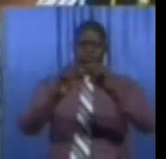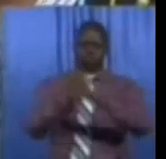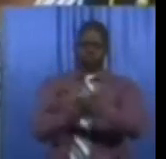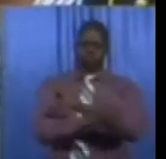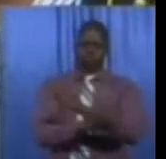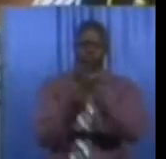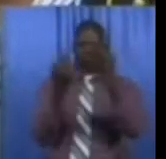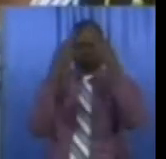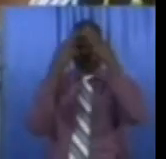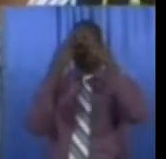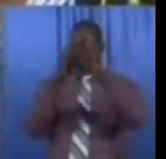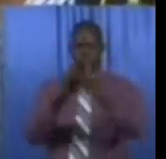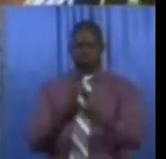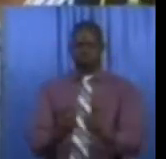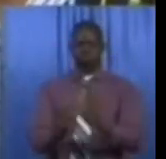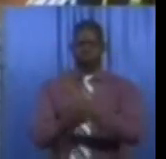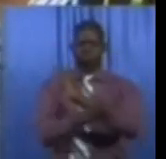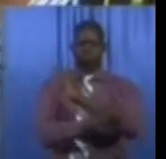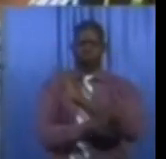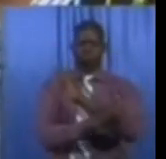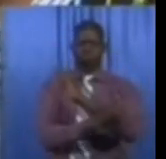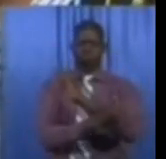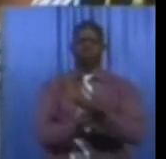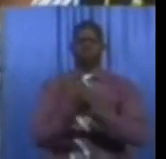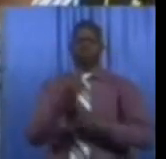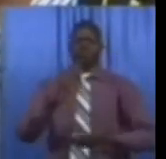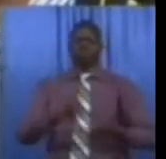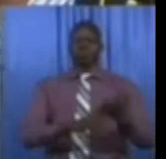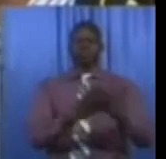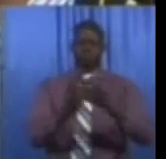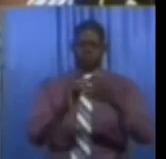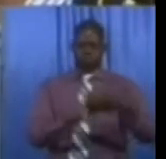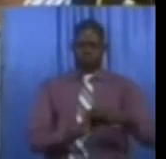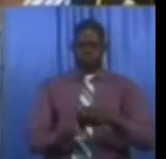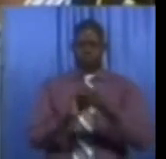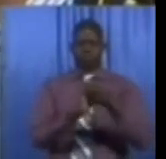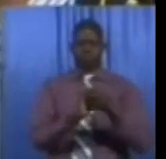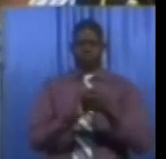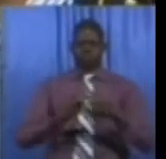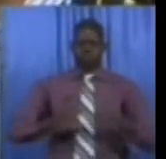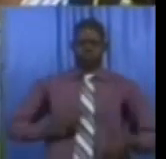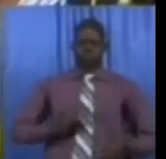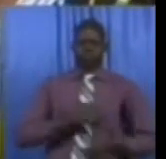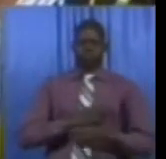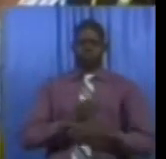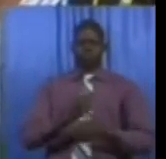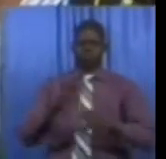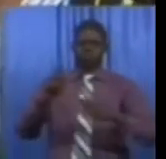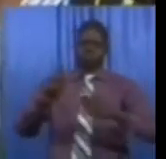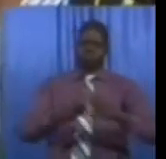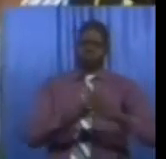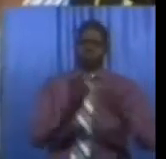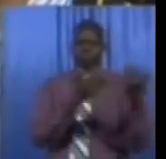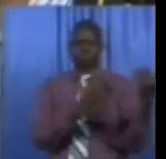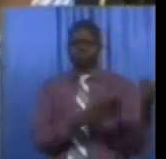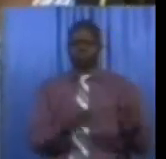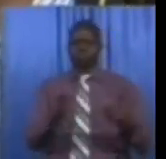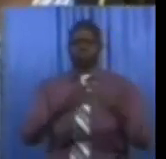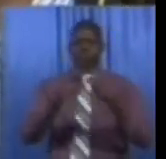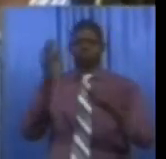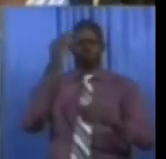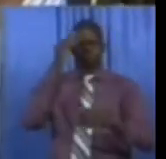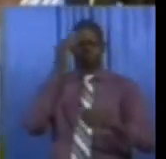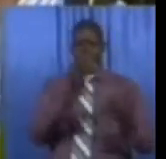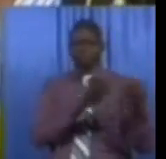respecter sa nation et de se sentir solidaire. Nous le pratiquons déjà au premier ministère depuis plusieurs